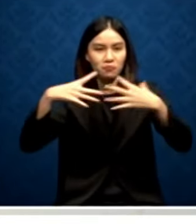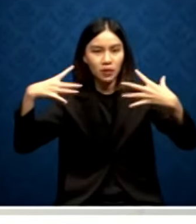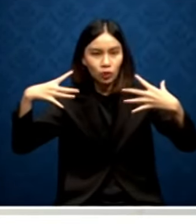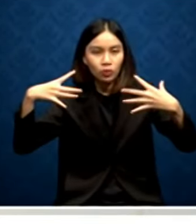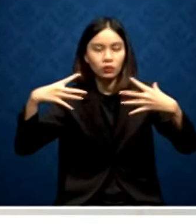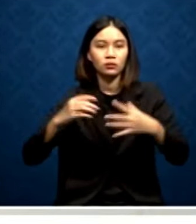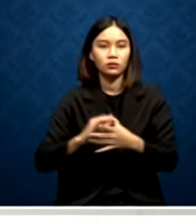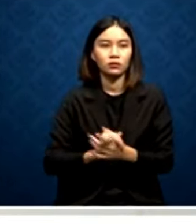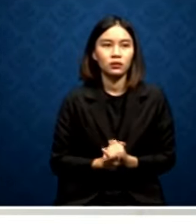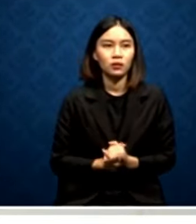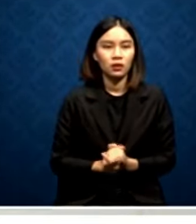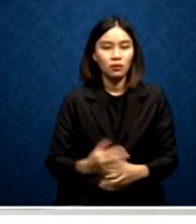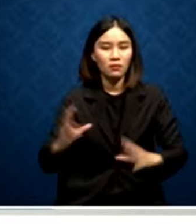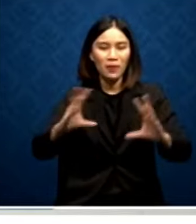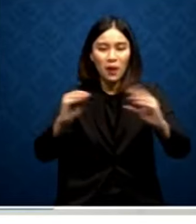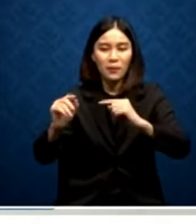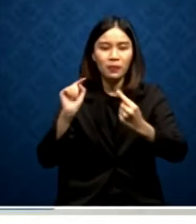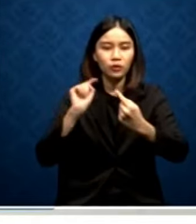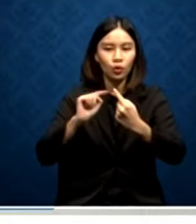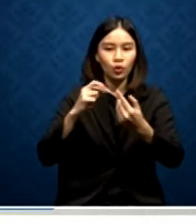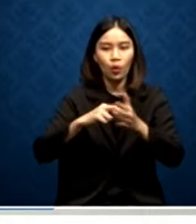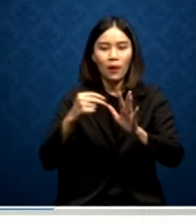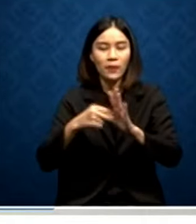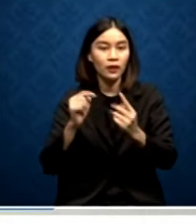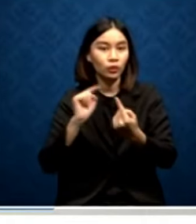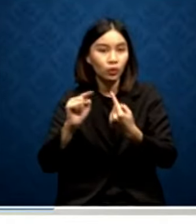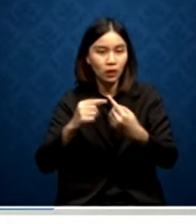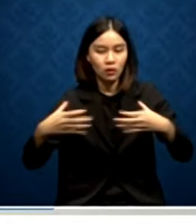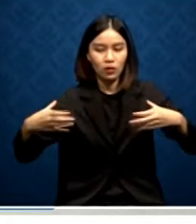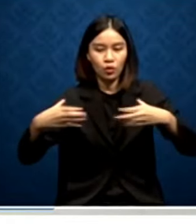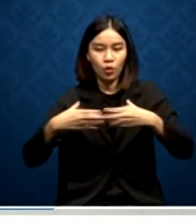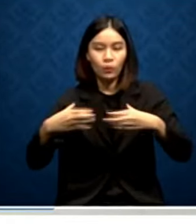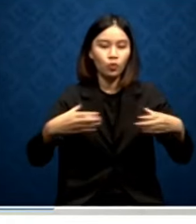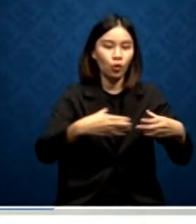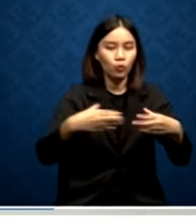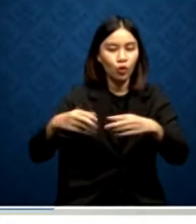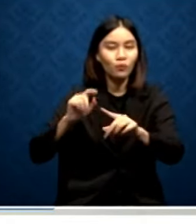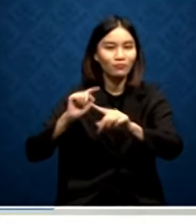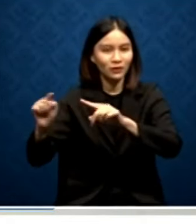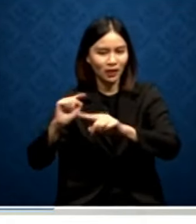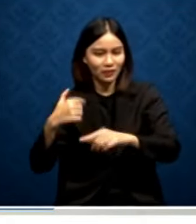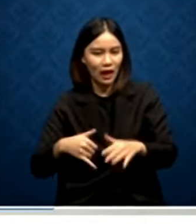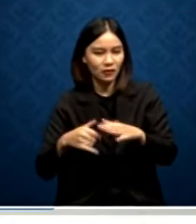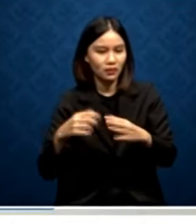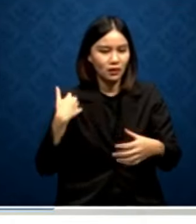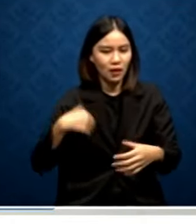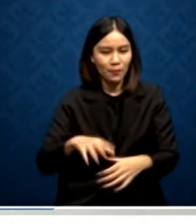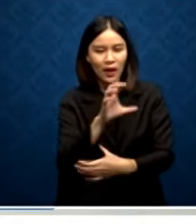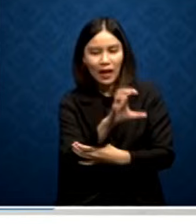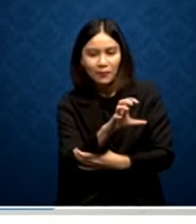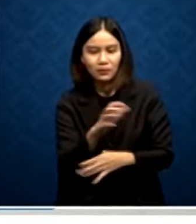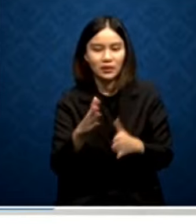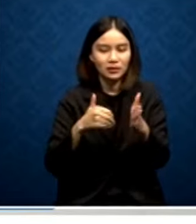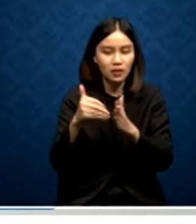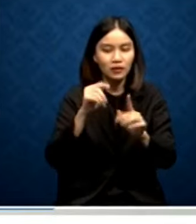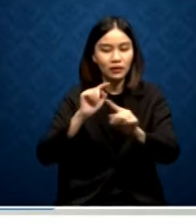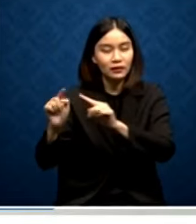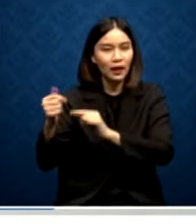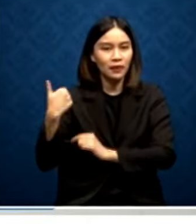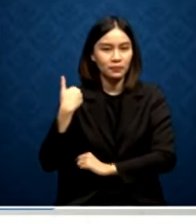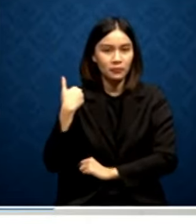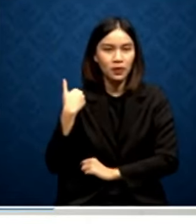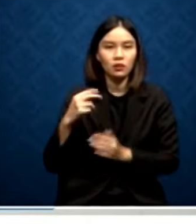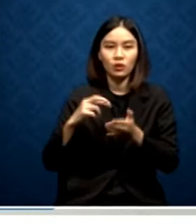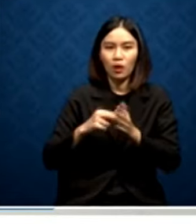บ้างวิจารณ์ว่ามีการครอบงำจากกลุ่มนั้นกลุ่มนี้สีนั้นสีนี้บ้างซึ่ง